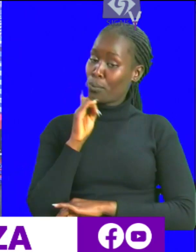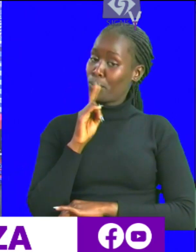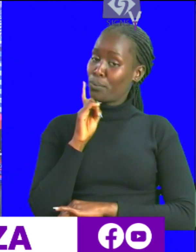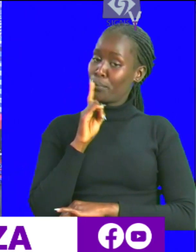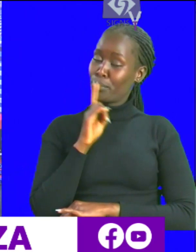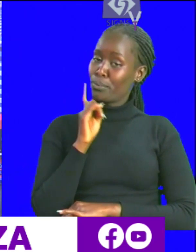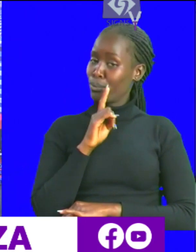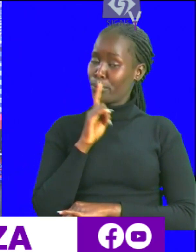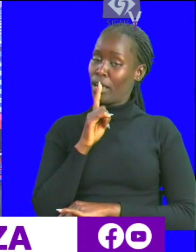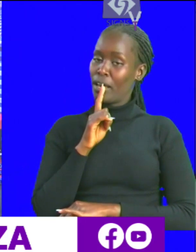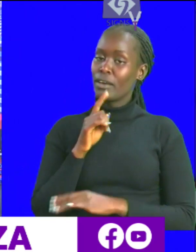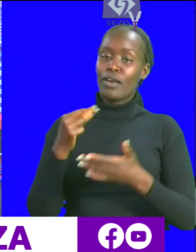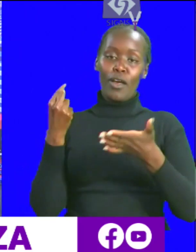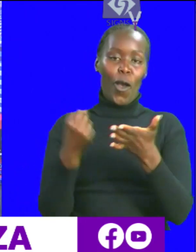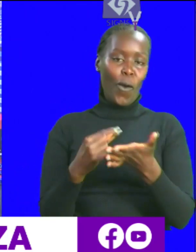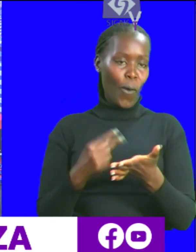mwalimu wa Sunday school.